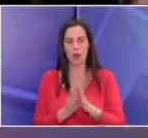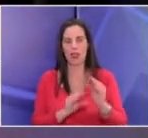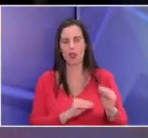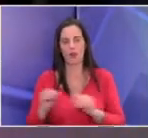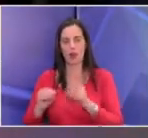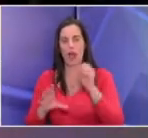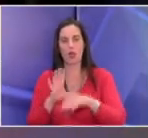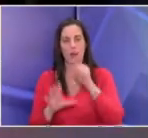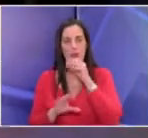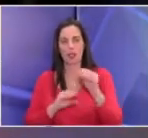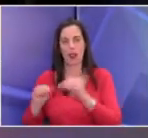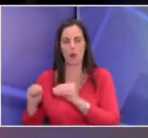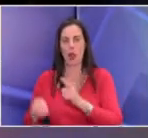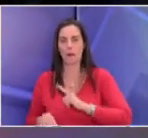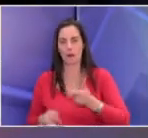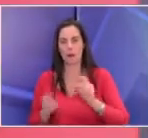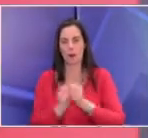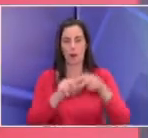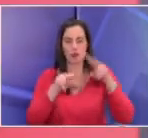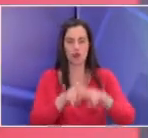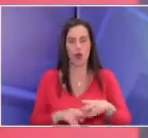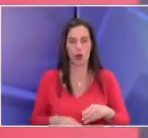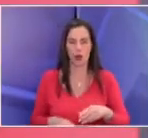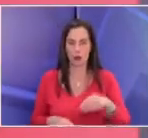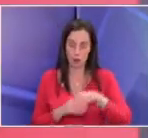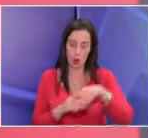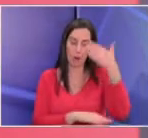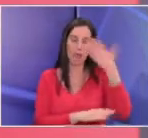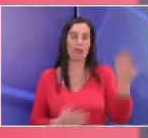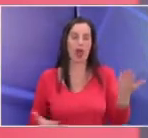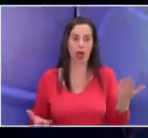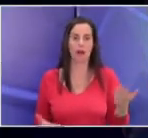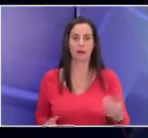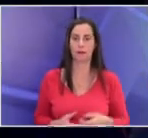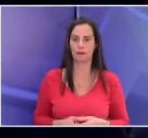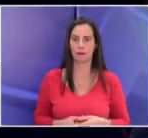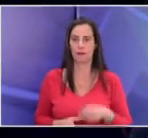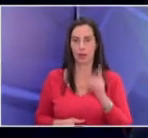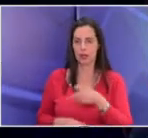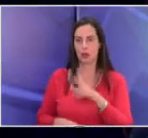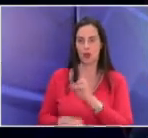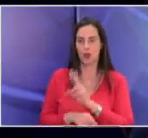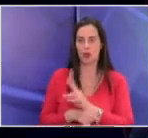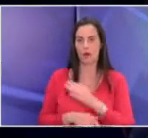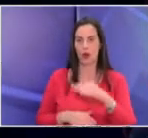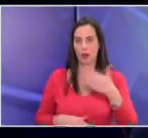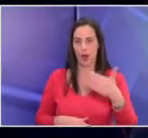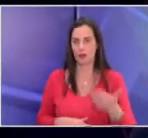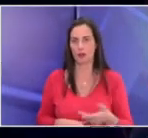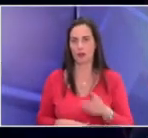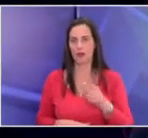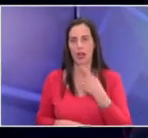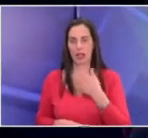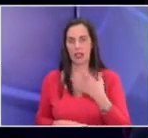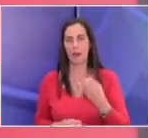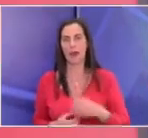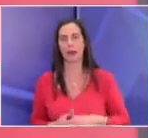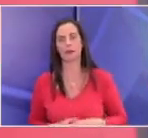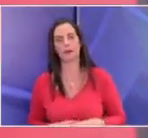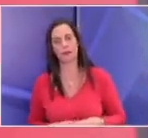אף אחד לא מסתפק במס הבריאות הבסיסי, יש לנו חינוך, ויש לנו פה גם כן הדלקים שאנחנו משלמים